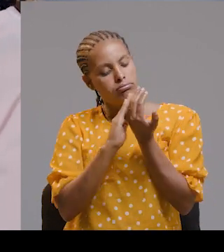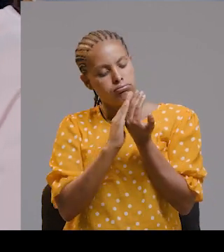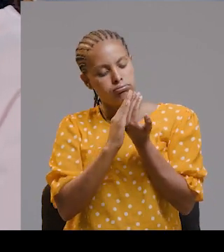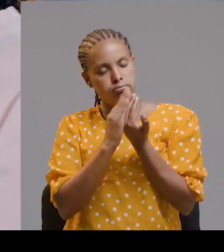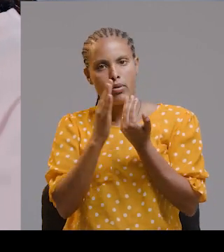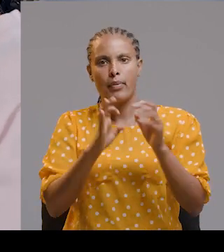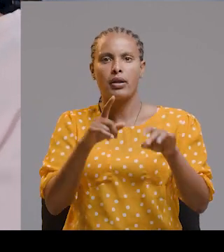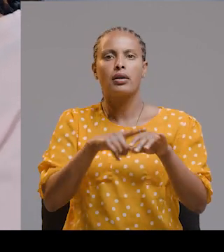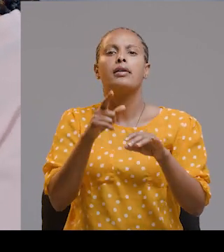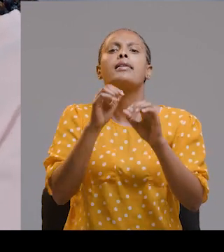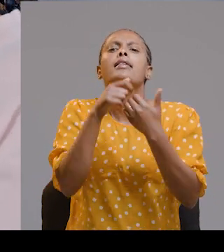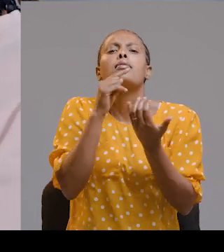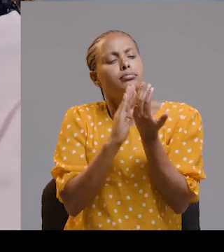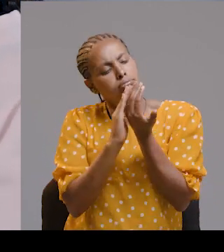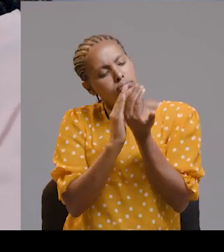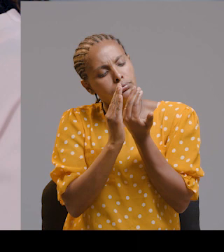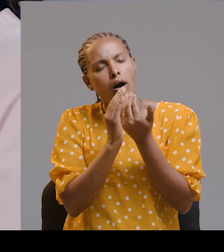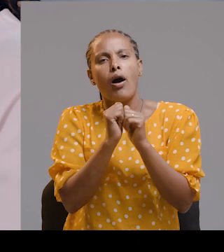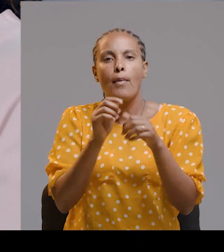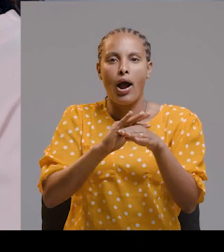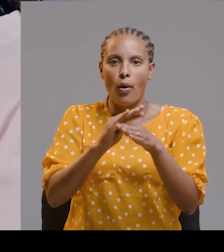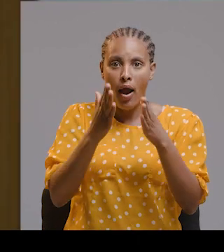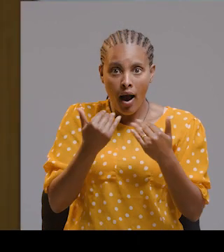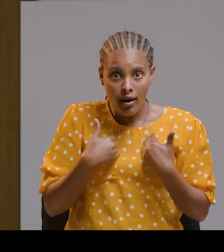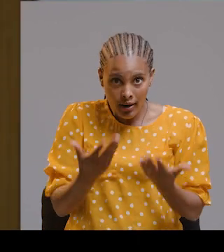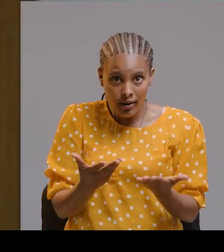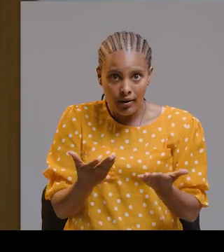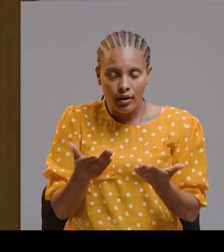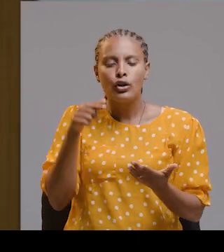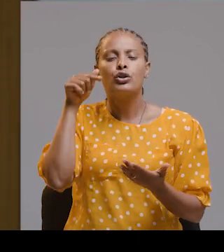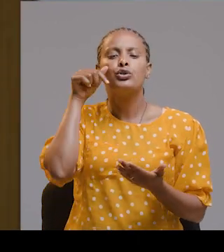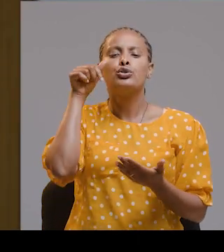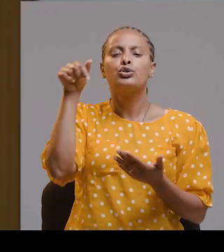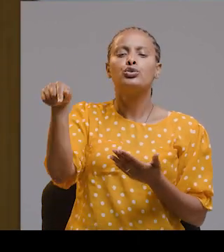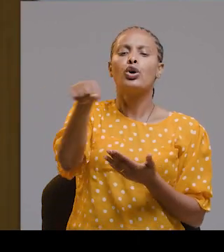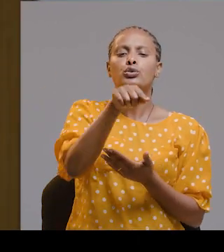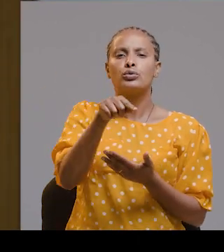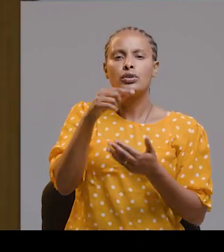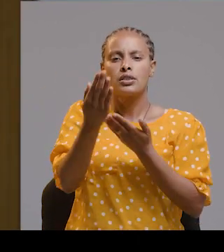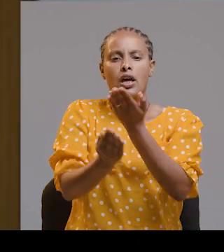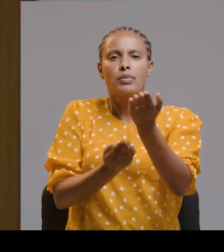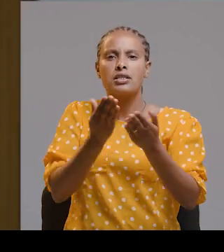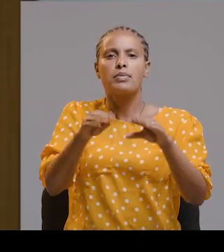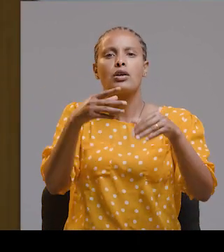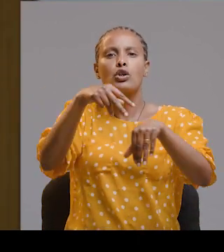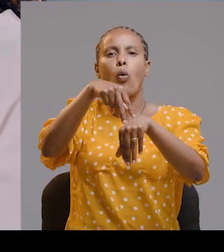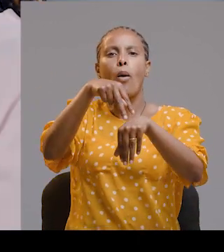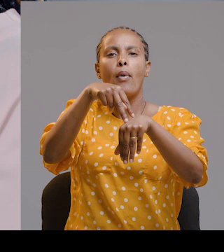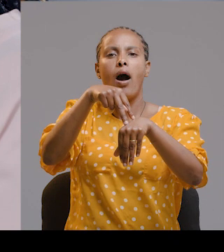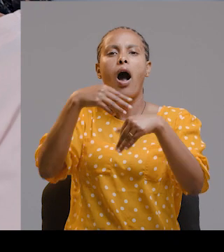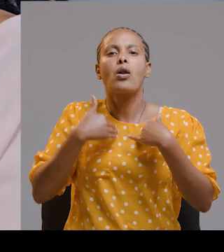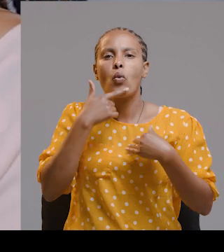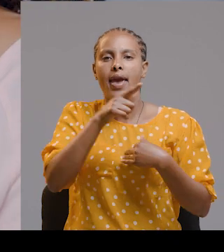እንክብካቤውን ስናደርግላቸው በመልኩ ነው እናደርገው ባለሙያዎች አሉን ወይ እነሱንስ ሰርቪስ የሚሰጡ ተቋማት አሉ